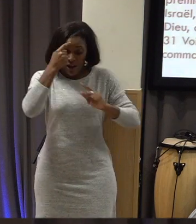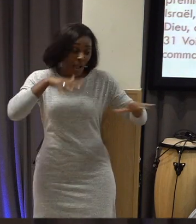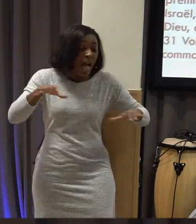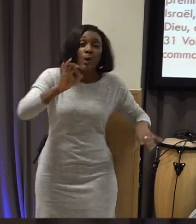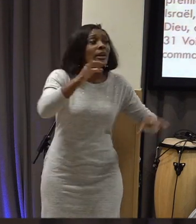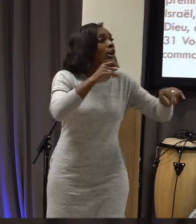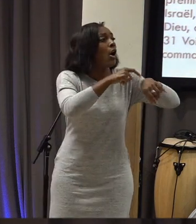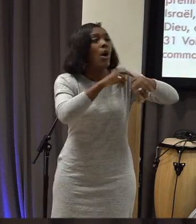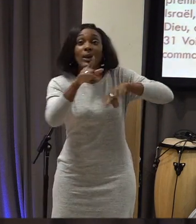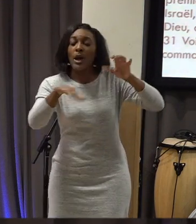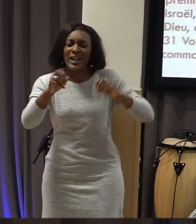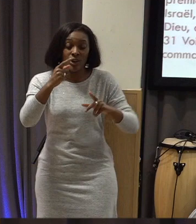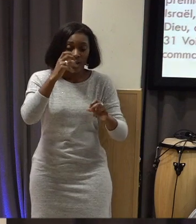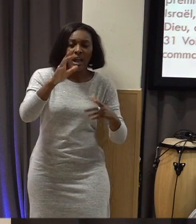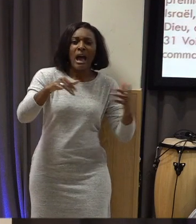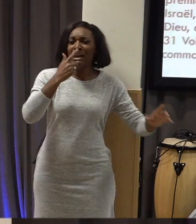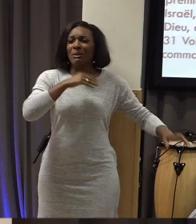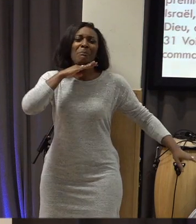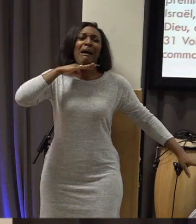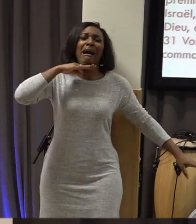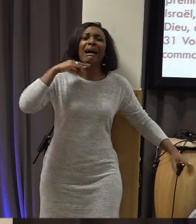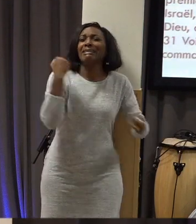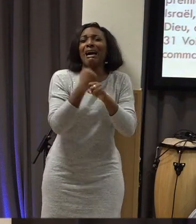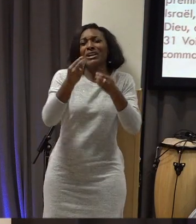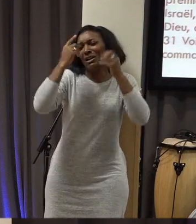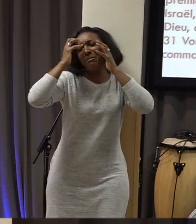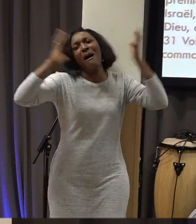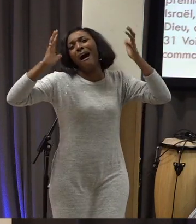perdus et ils se disent « je n'ai plus de raison de vivre ».